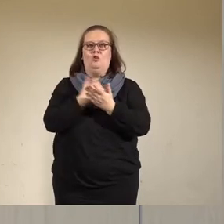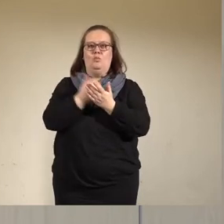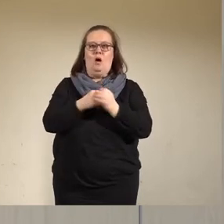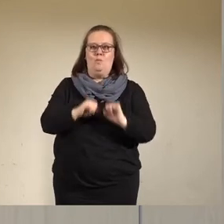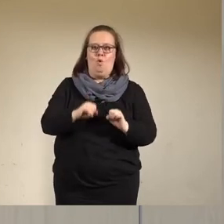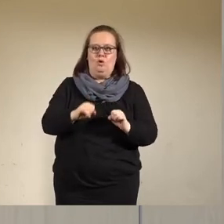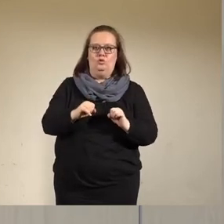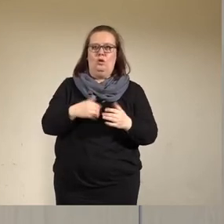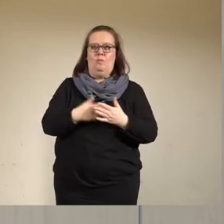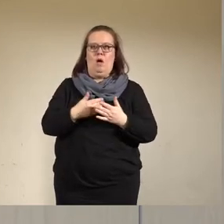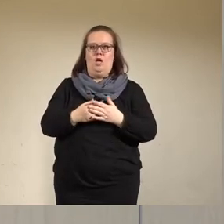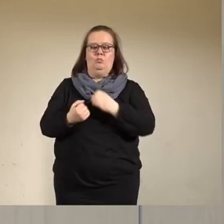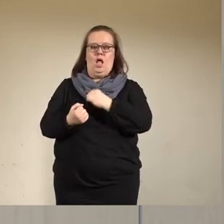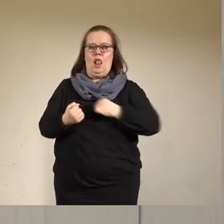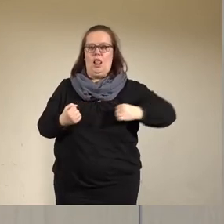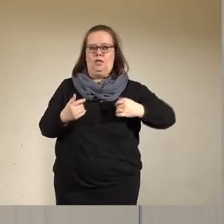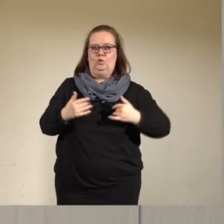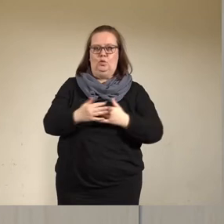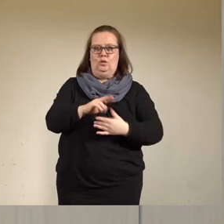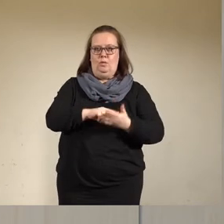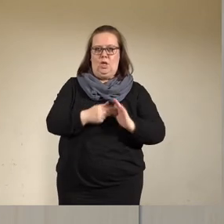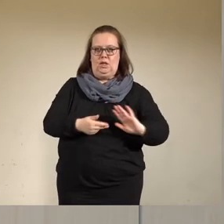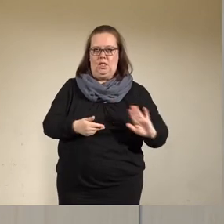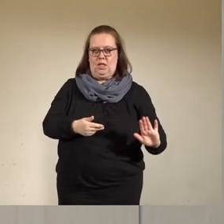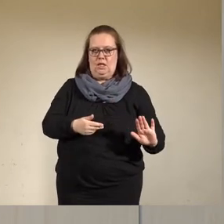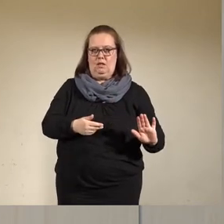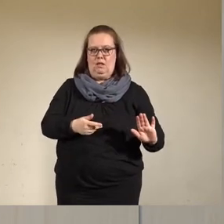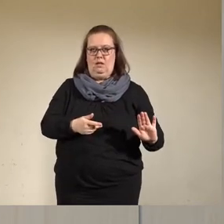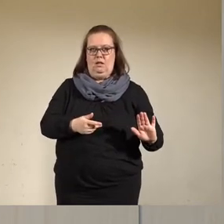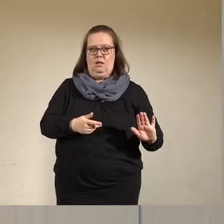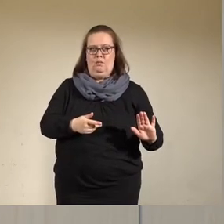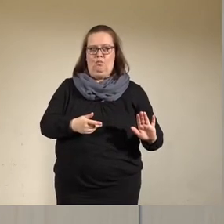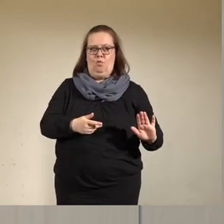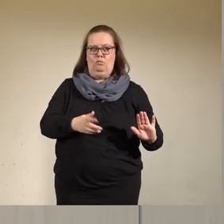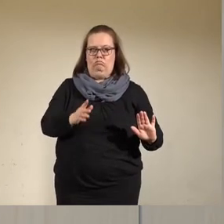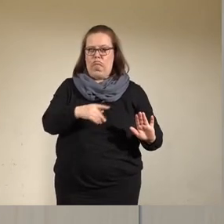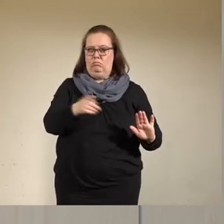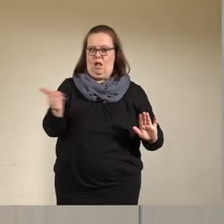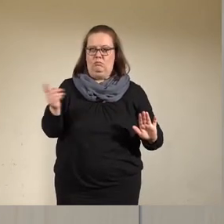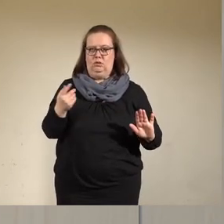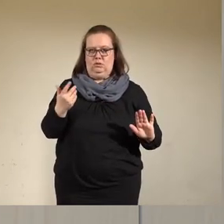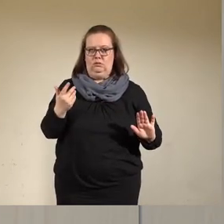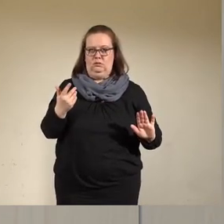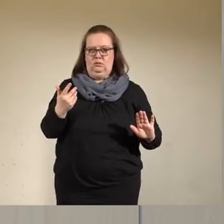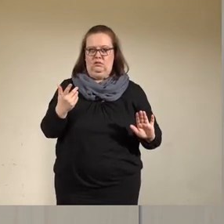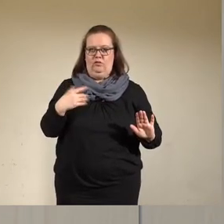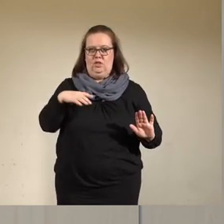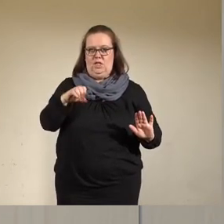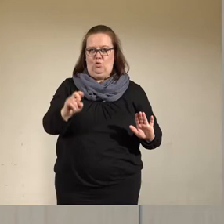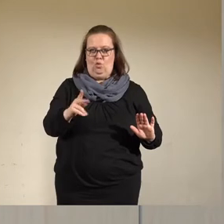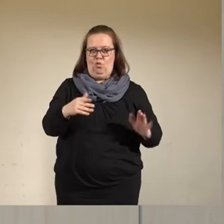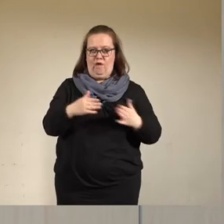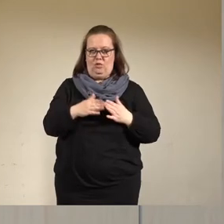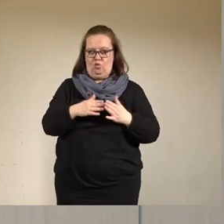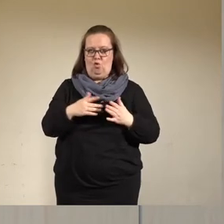Einsparpotenziale einer linksgrünen Politik, die Sie, meine Damen und Herren von der